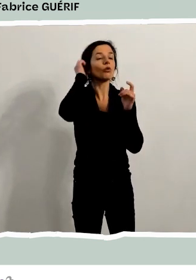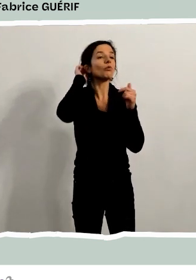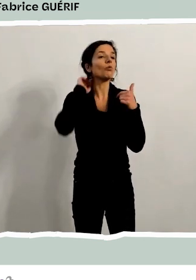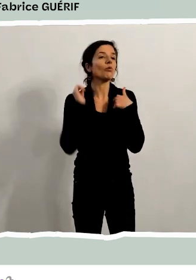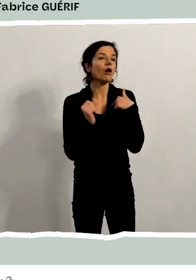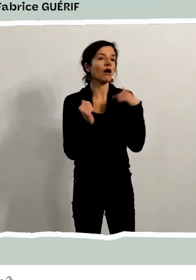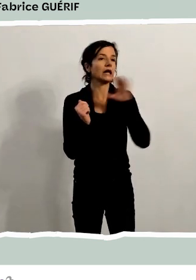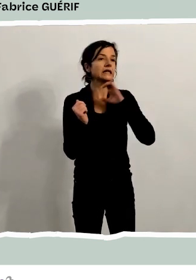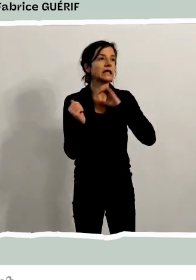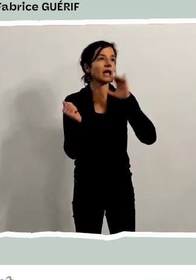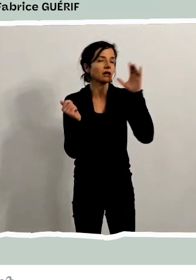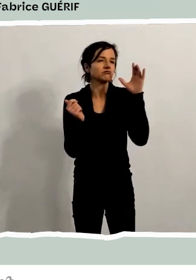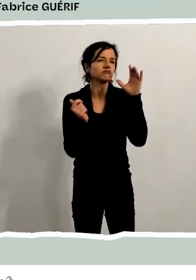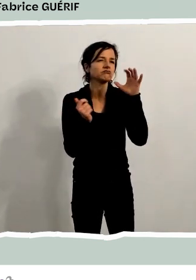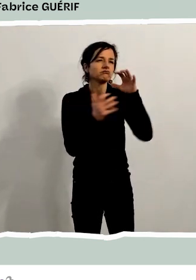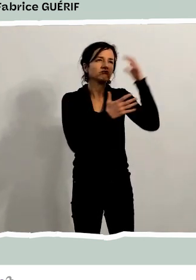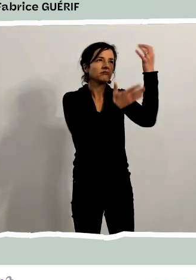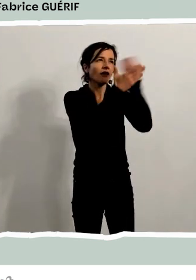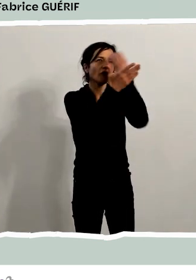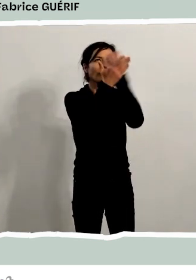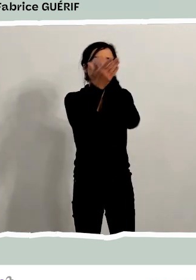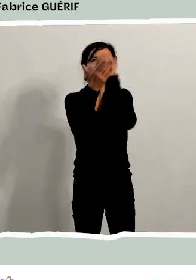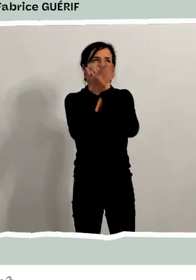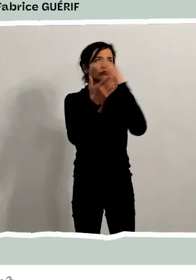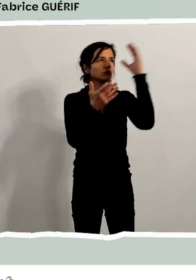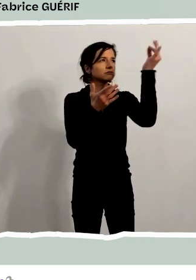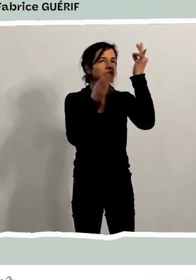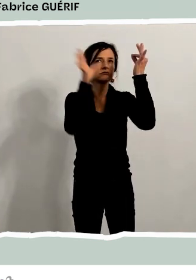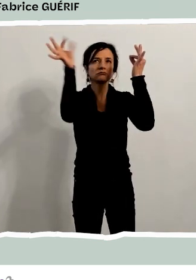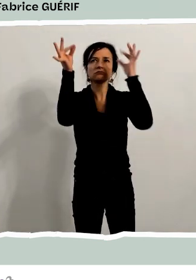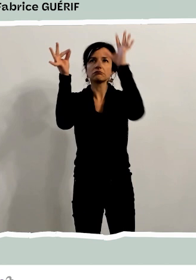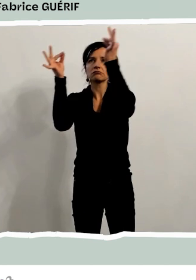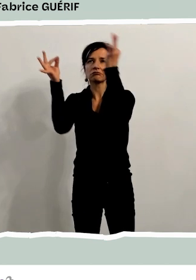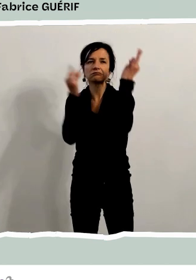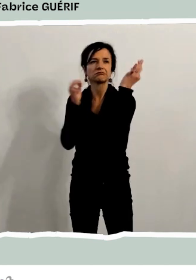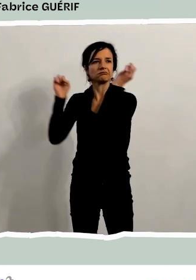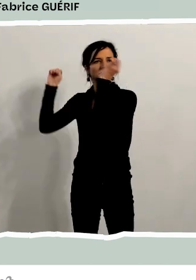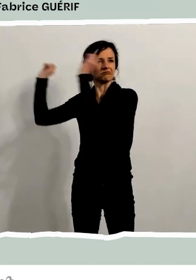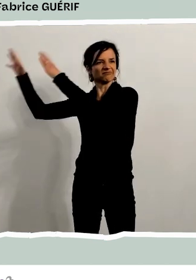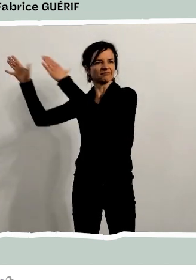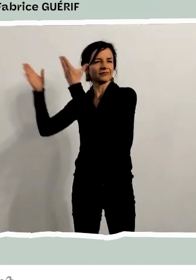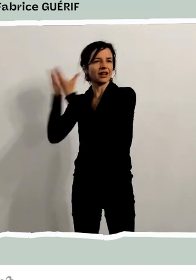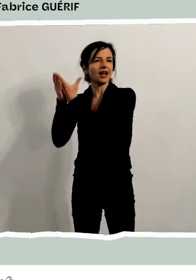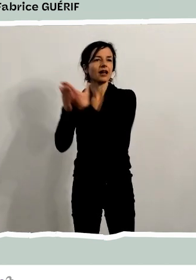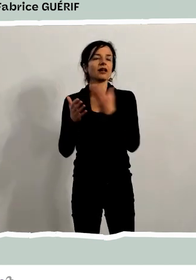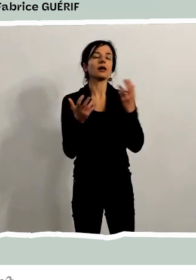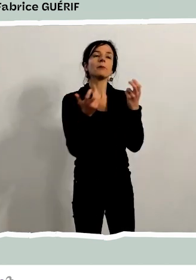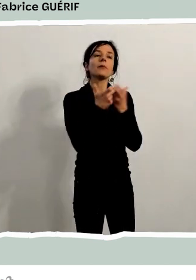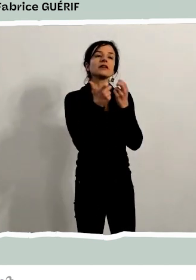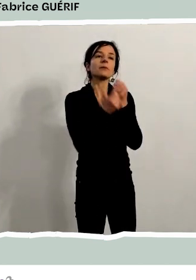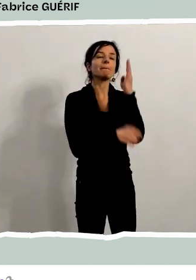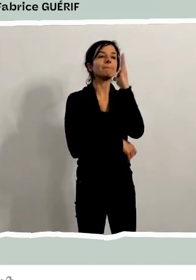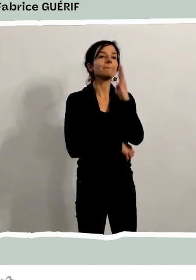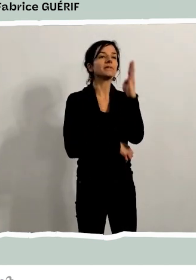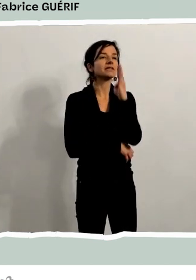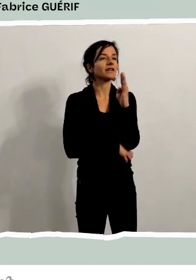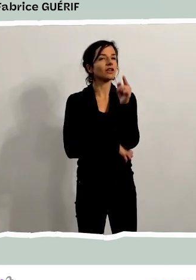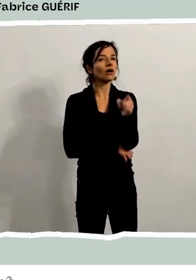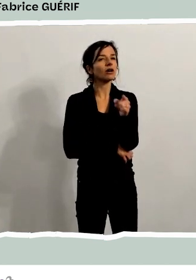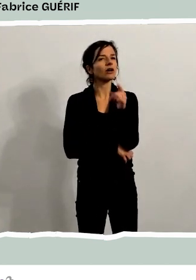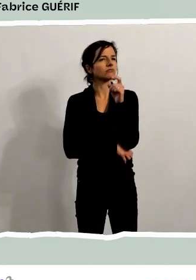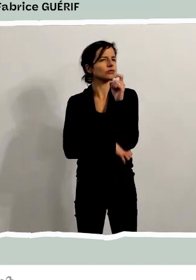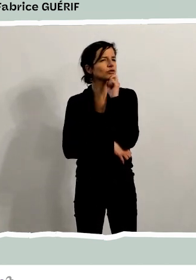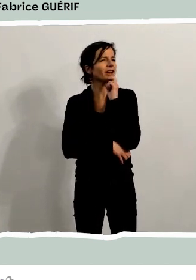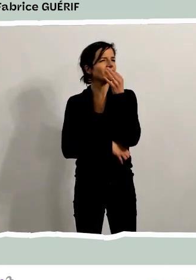choisi quelques articles pour illustrer un petit peu nos propos. Si on reprend les bisphénols dont on a parlé donc